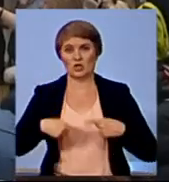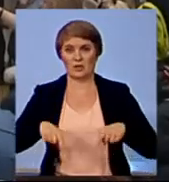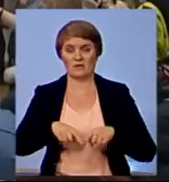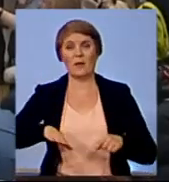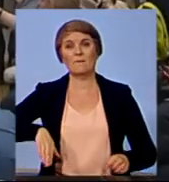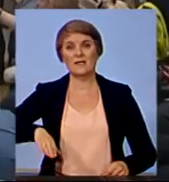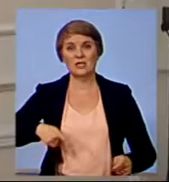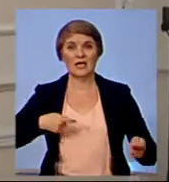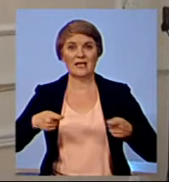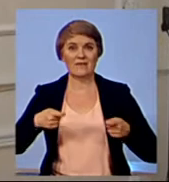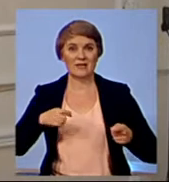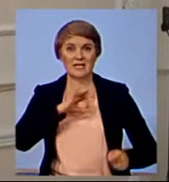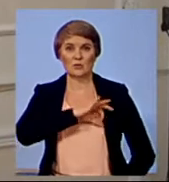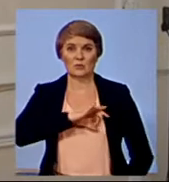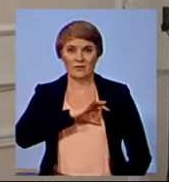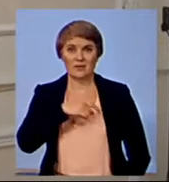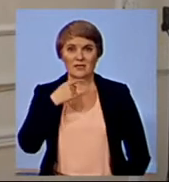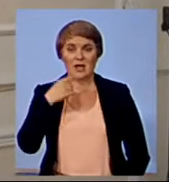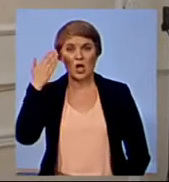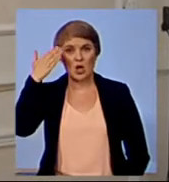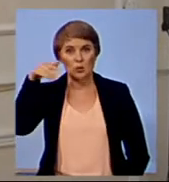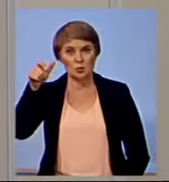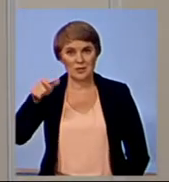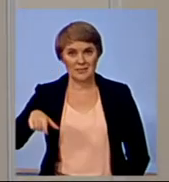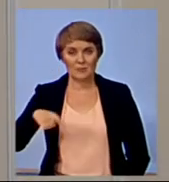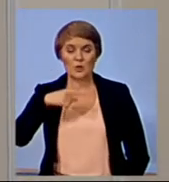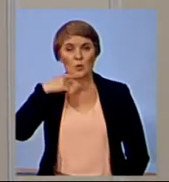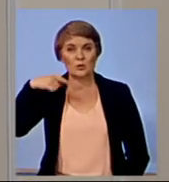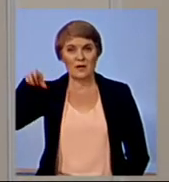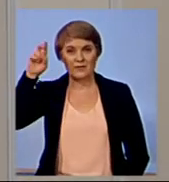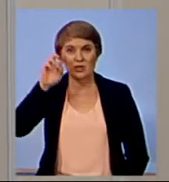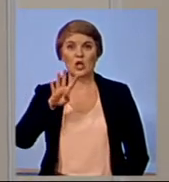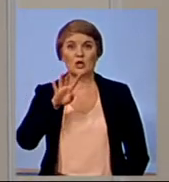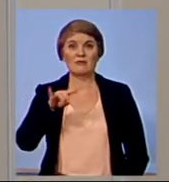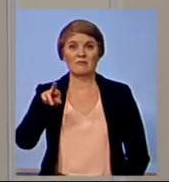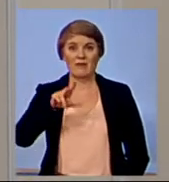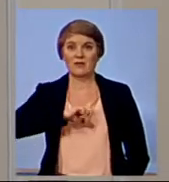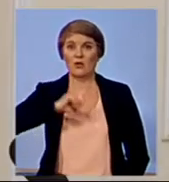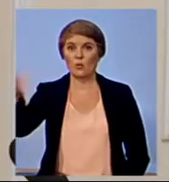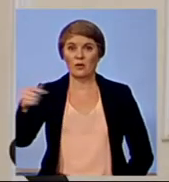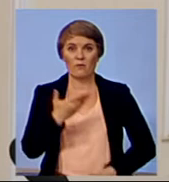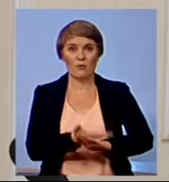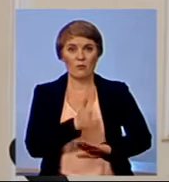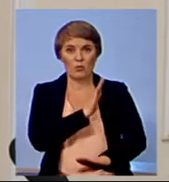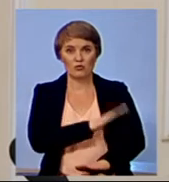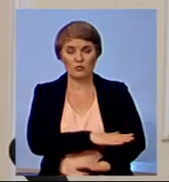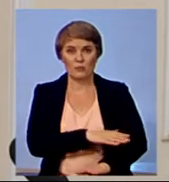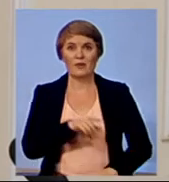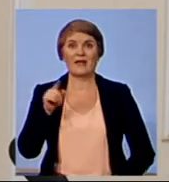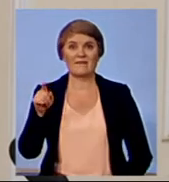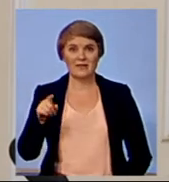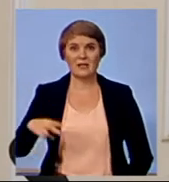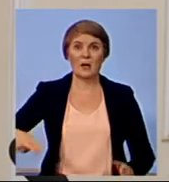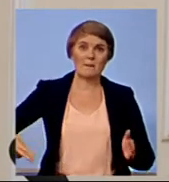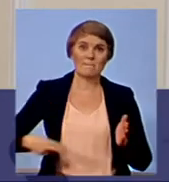Служби безпеки України повідомив, чужоземець – громадянин Російської Федерації, і він 4 травня виїхав до Польщі. Саме він, за нашими даними, бив